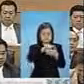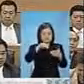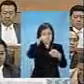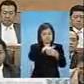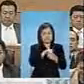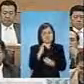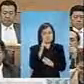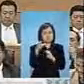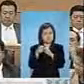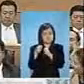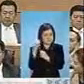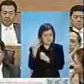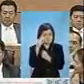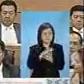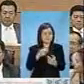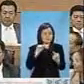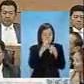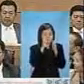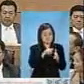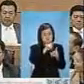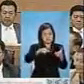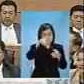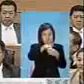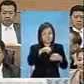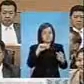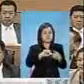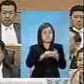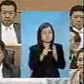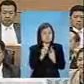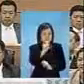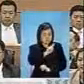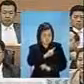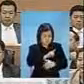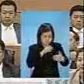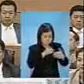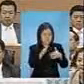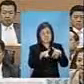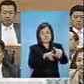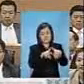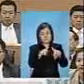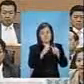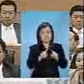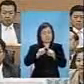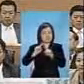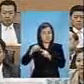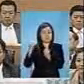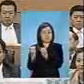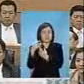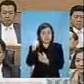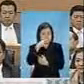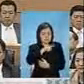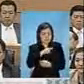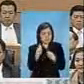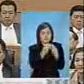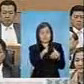กตั้งเพราะนักการเมืองที่มาจากการเลือกตั้งเขารับผิดชอบต่อประชาชนแล้วสิ่งที่มันเกิดขึ้นใครรับผิดชอบต่อประชาชนบ้